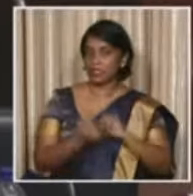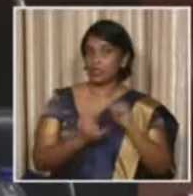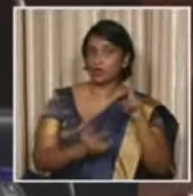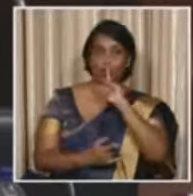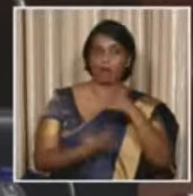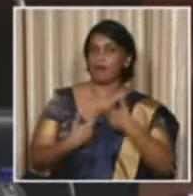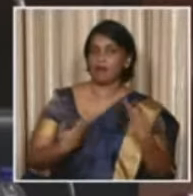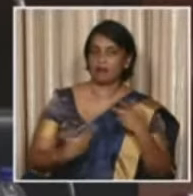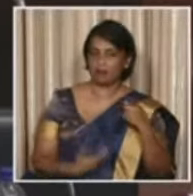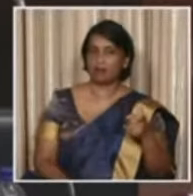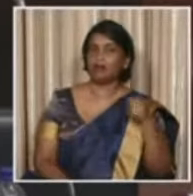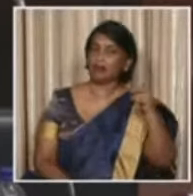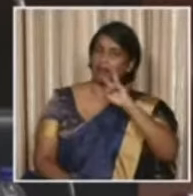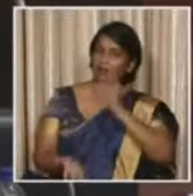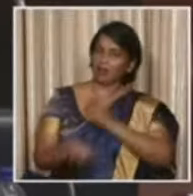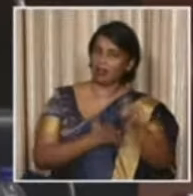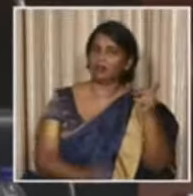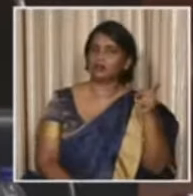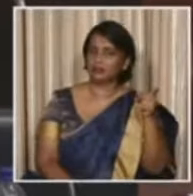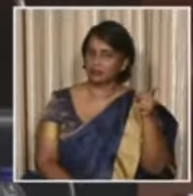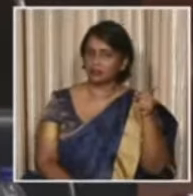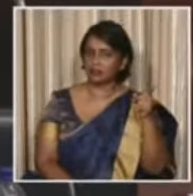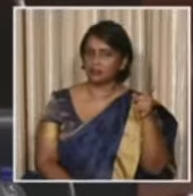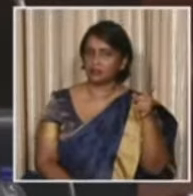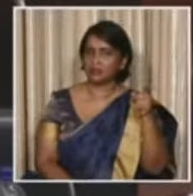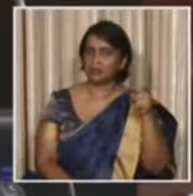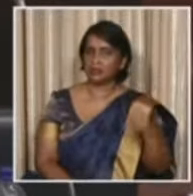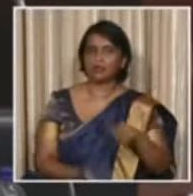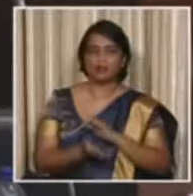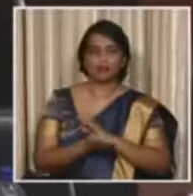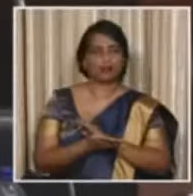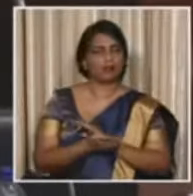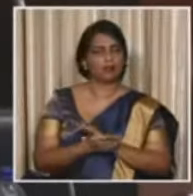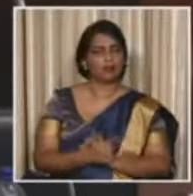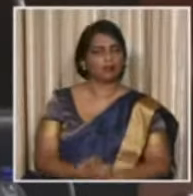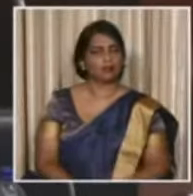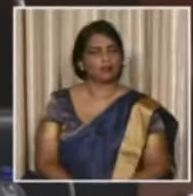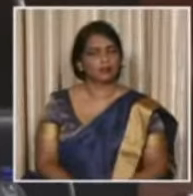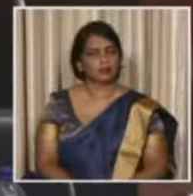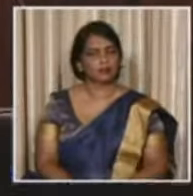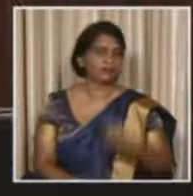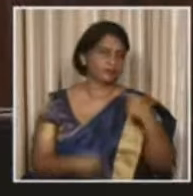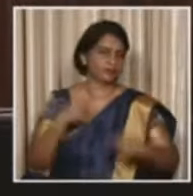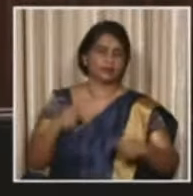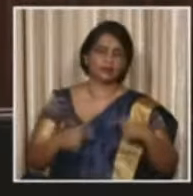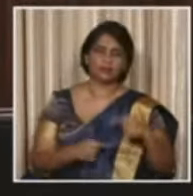නෑ කියලා. මෙතුමා නොමග ඇරියා. දැන් හර්ෂා දැන් මේ ගැන වාද විවාද ගොඩක්